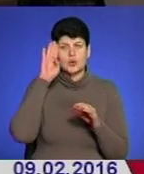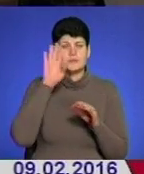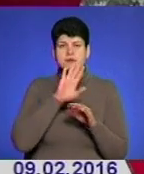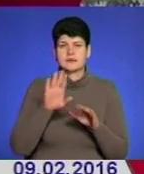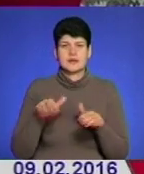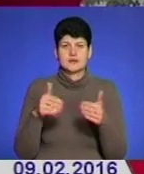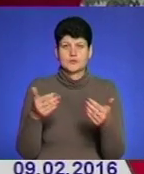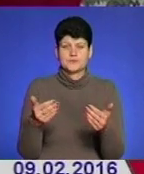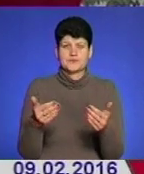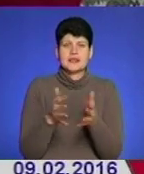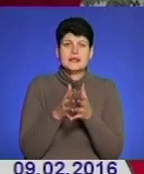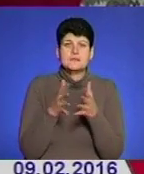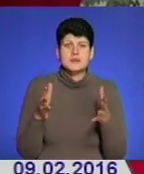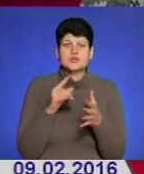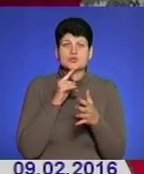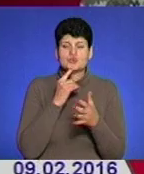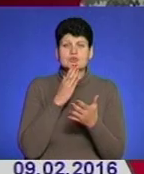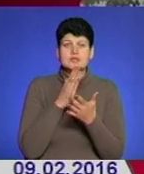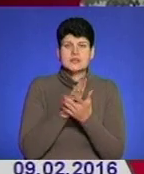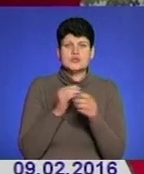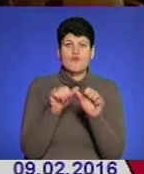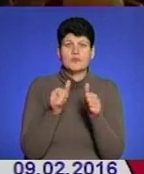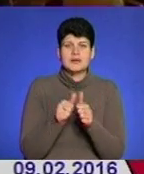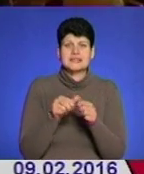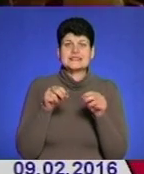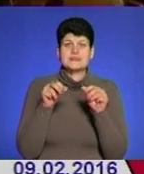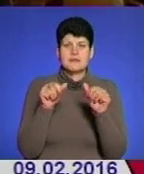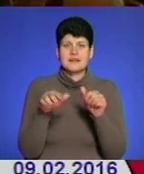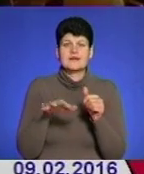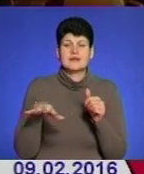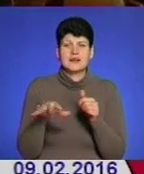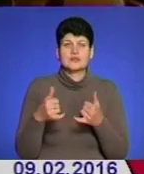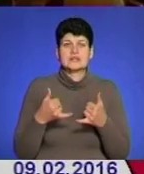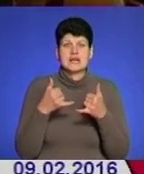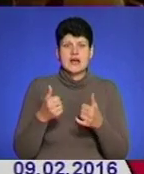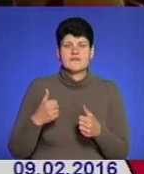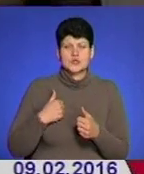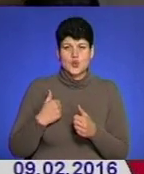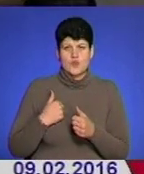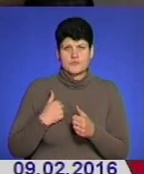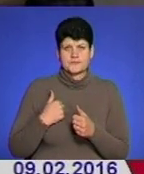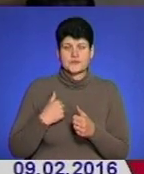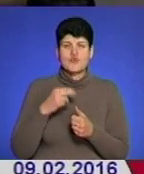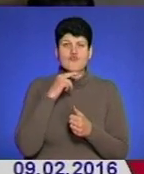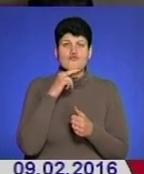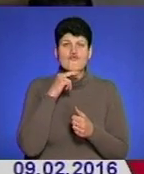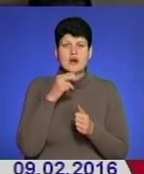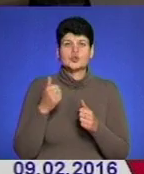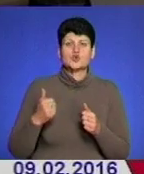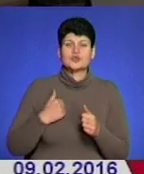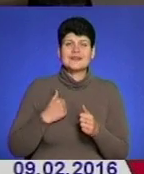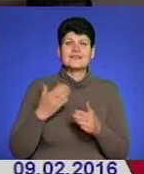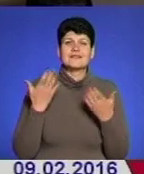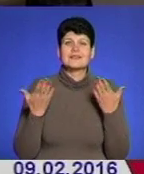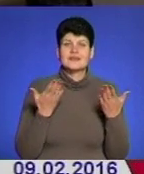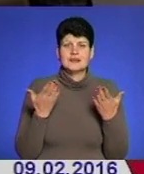надається. Найбільші труднощі виникають з оформленням земельних ділянок для військових, розповідає Назар. Увага до солдатів, які